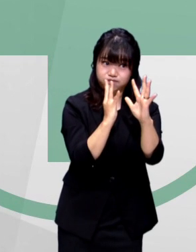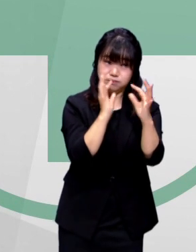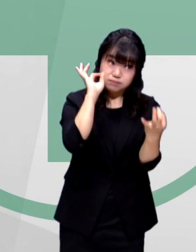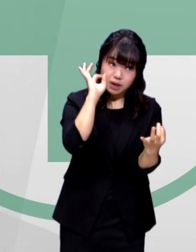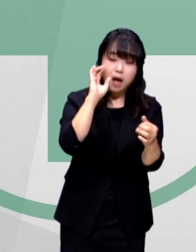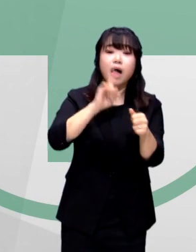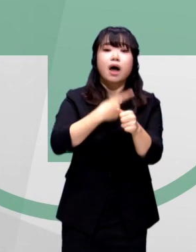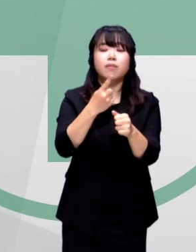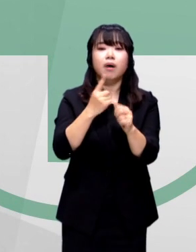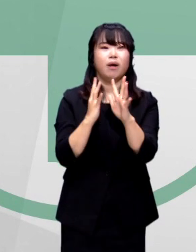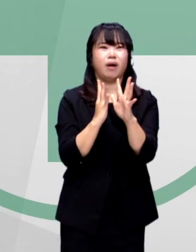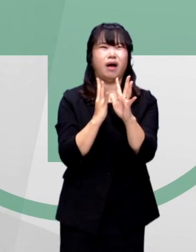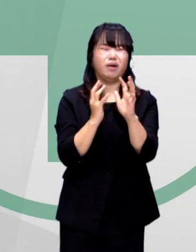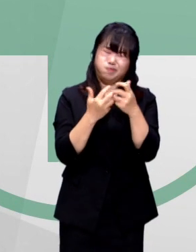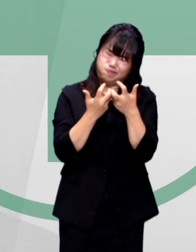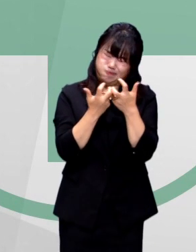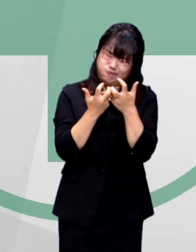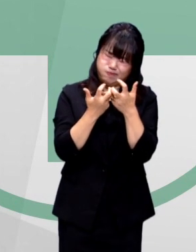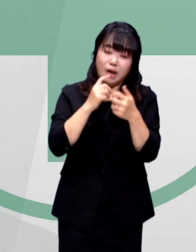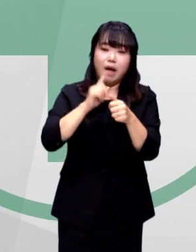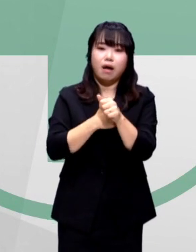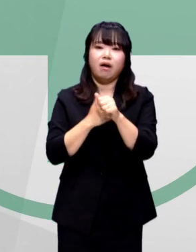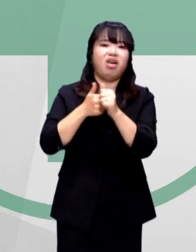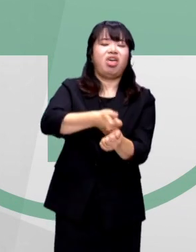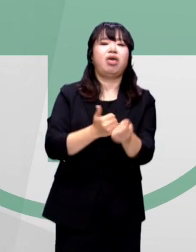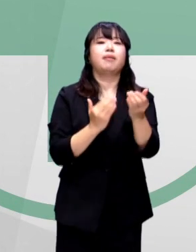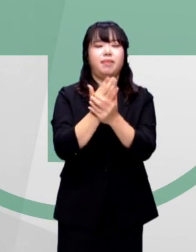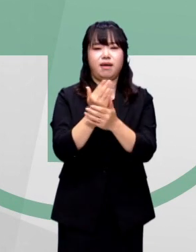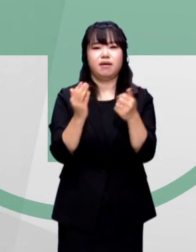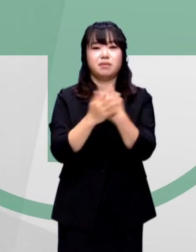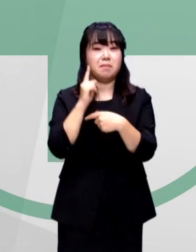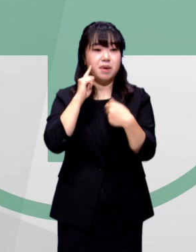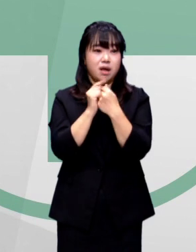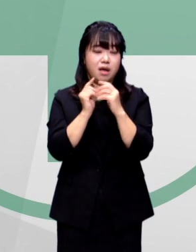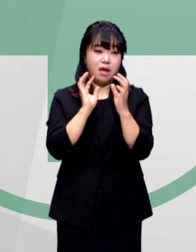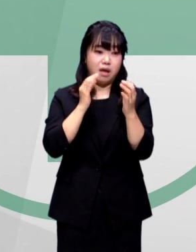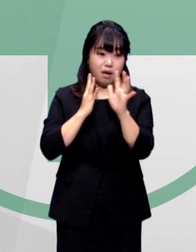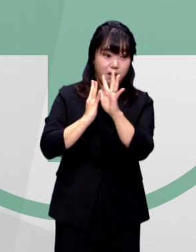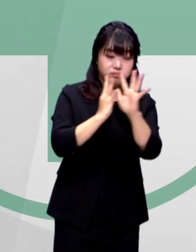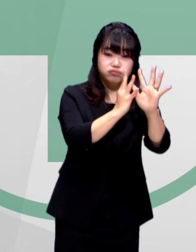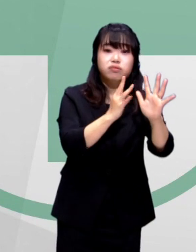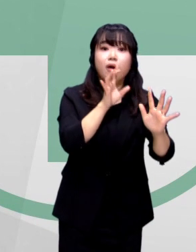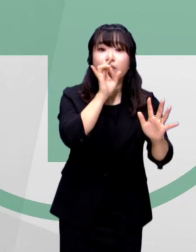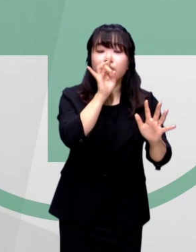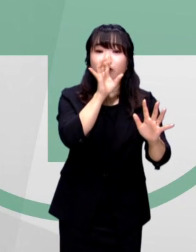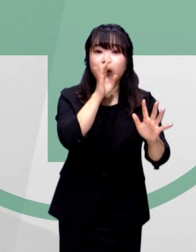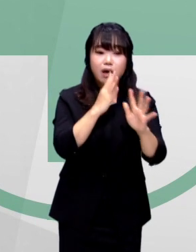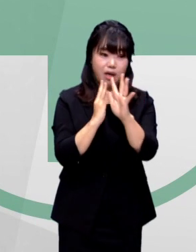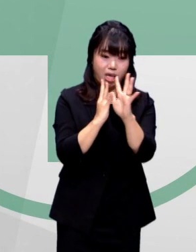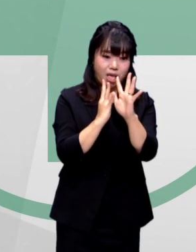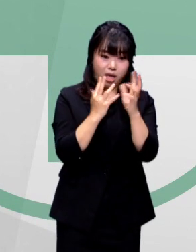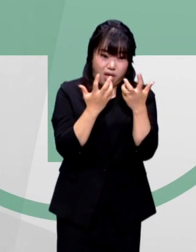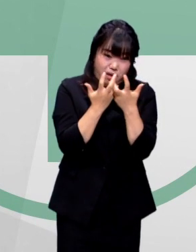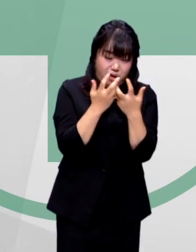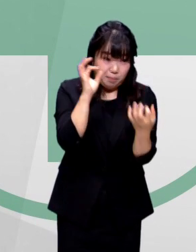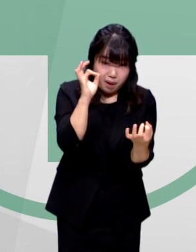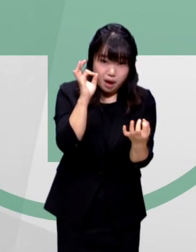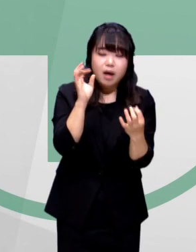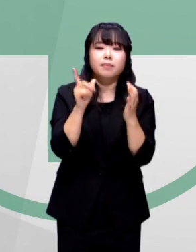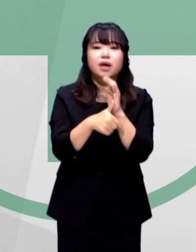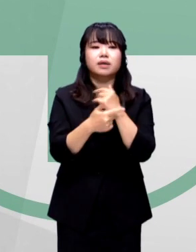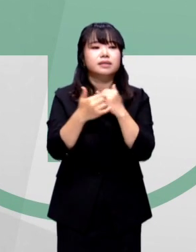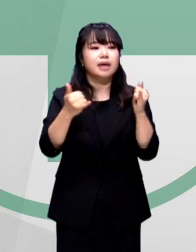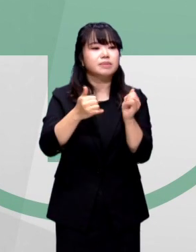어떻게든 흐름을 유지해야 되는데 일반적으로 일방 통행화 시켜서 역방향 통행이 없도록 해서